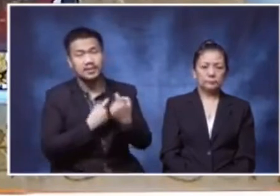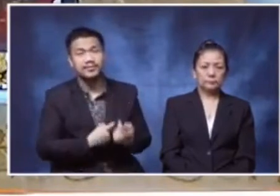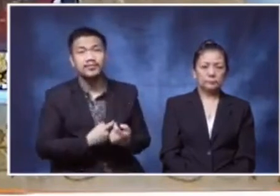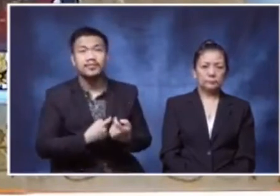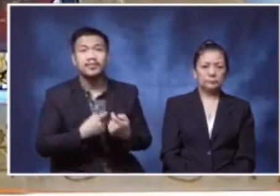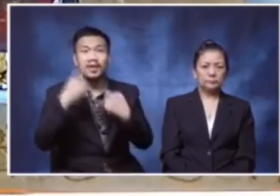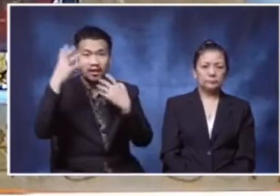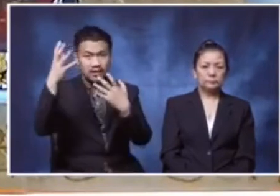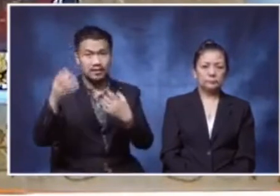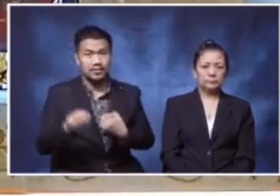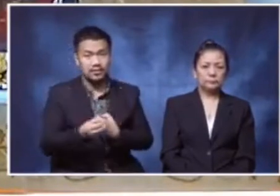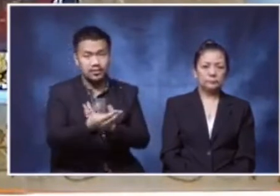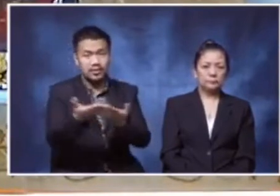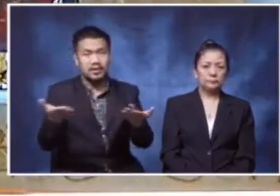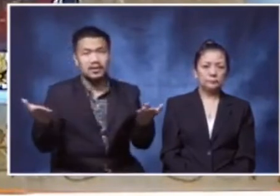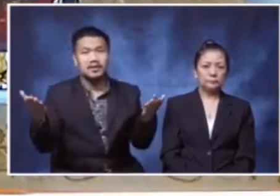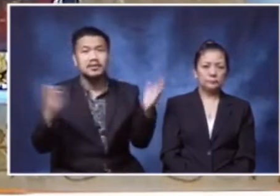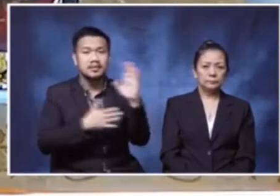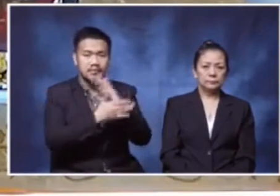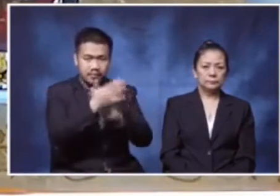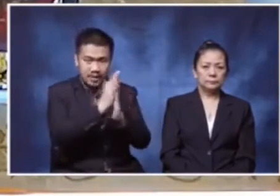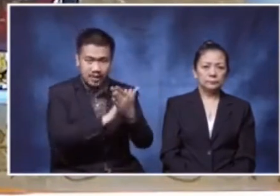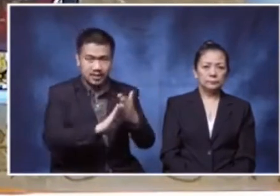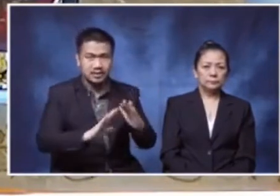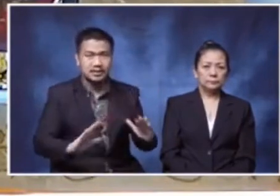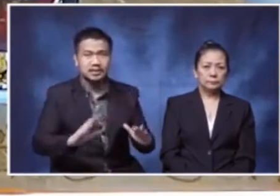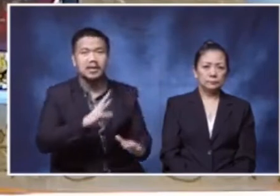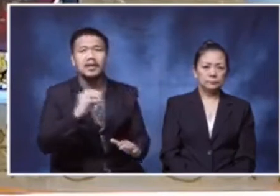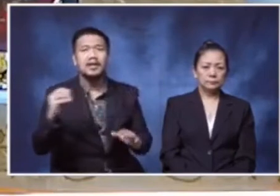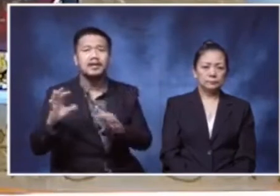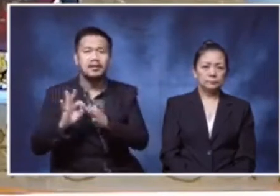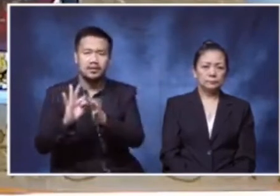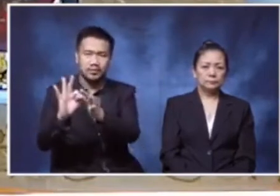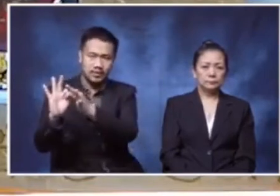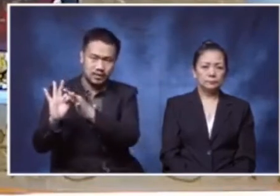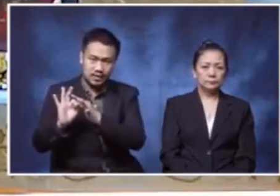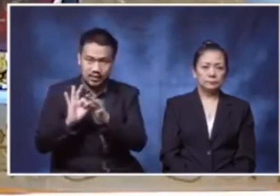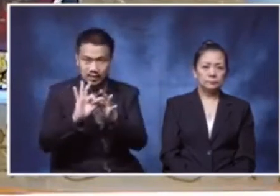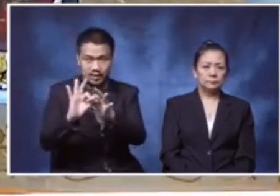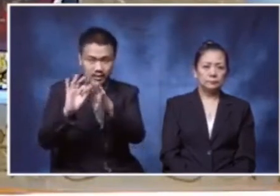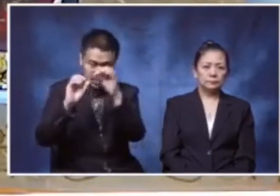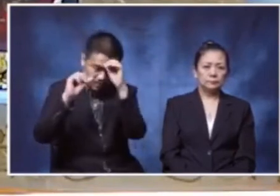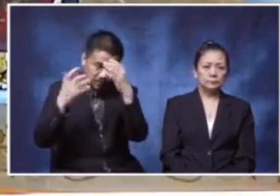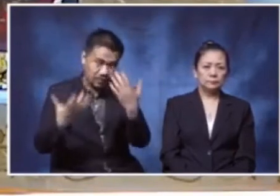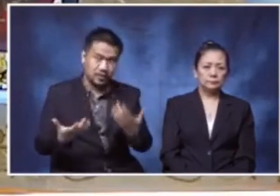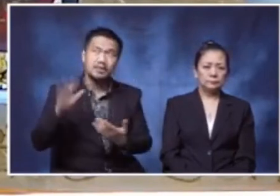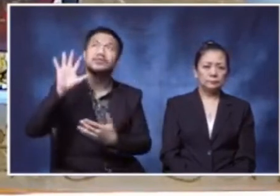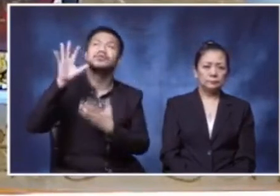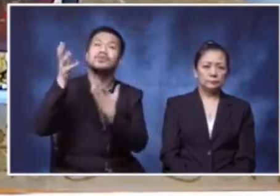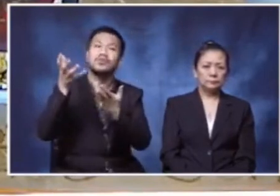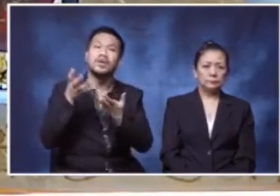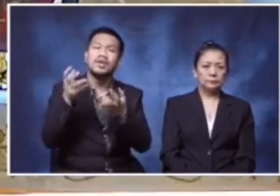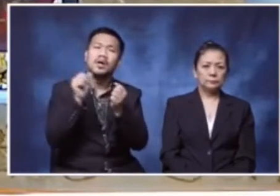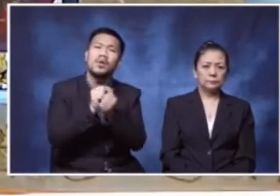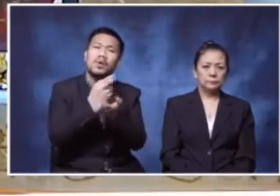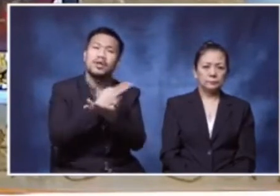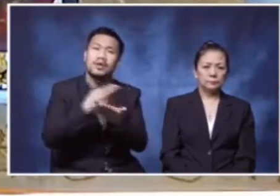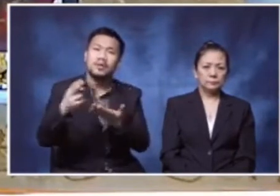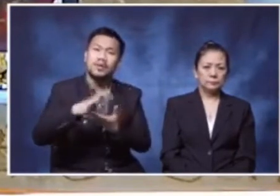pagkakasala. Pagkalooban mo kami ng kapayapaan at pagkakaisa ayon sa iyong kalooban, kasama